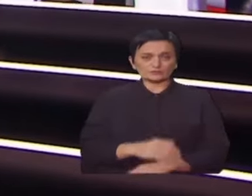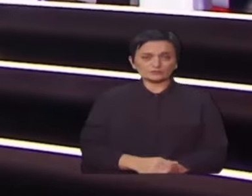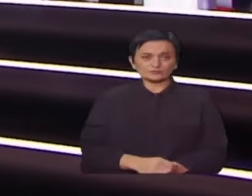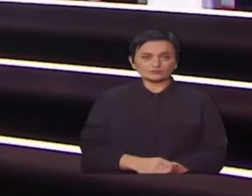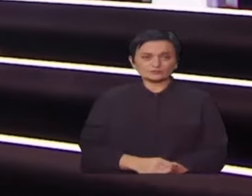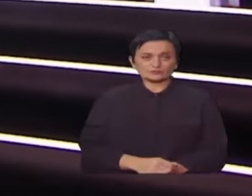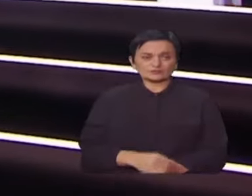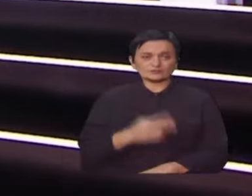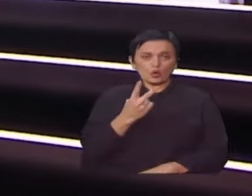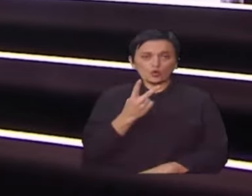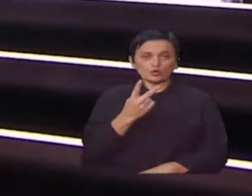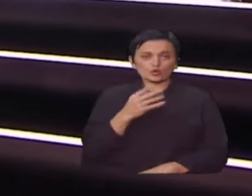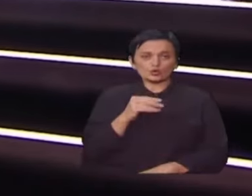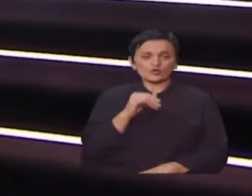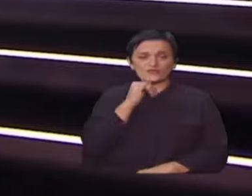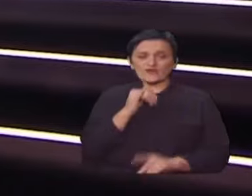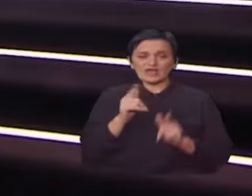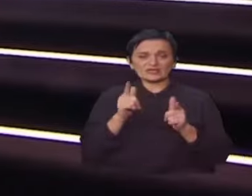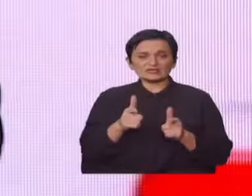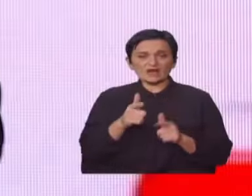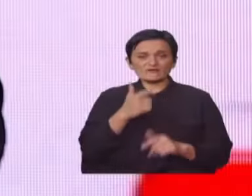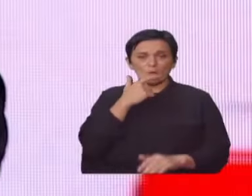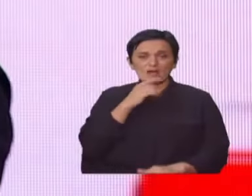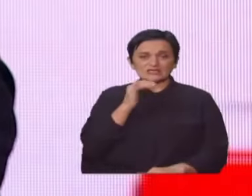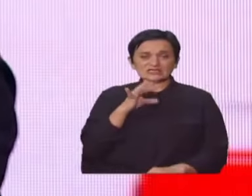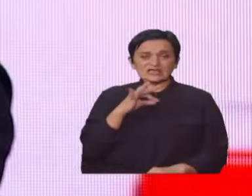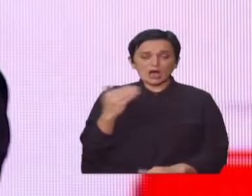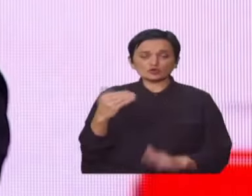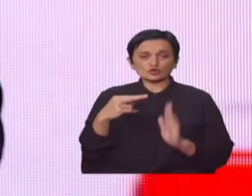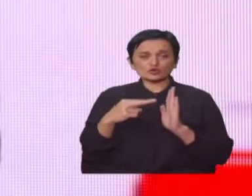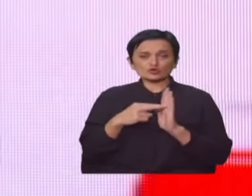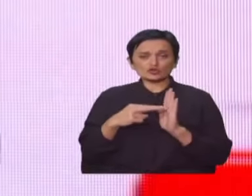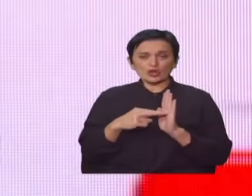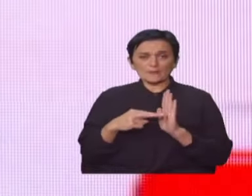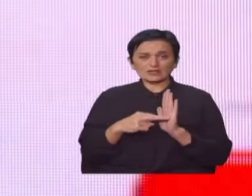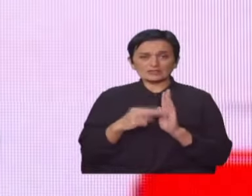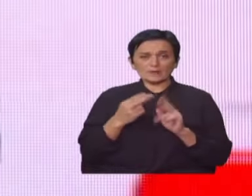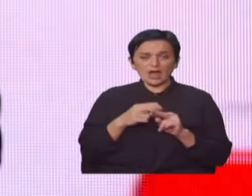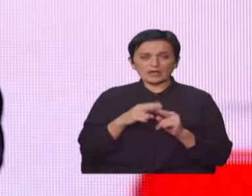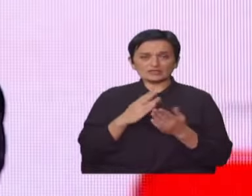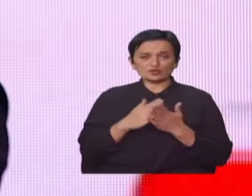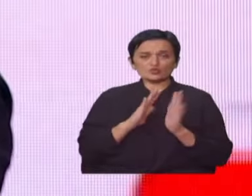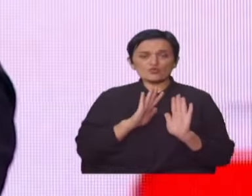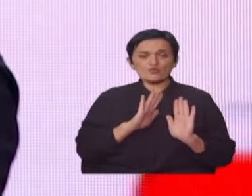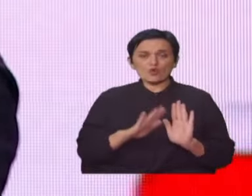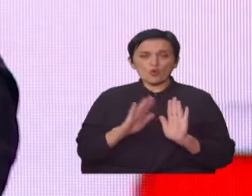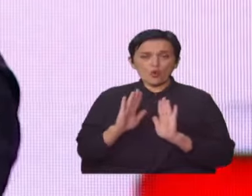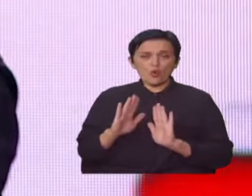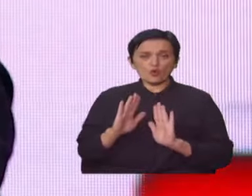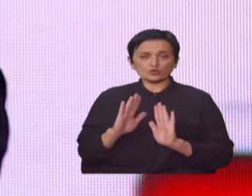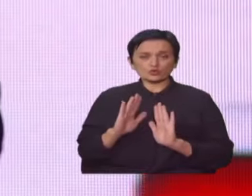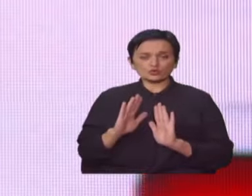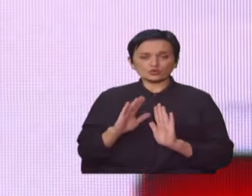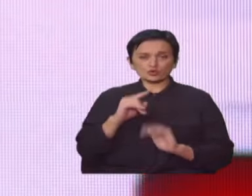ბატონო, ერთი ორი წუთი გაქვთ. ვერ დავეთანხმები ბატონ სანდროს იმ შეფასებაში, რომ ეს არის მხოლოდ და მხოლოდ